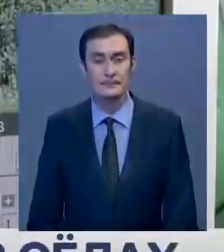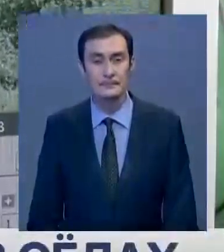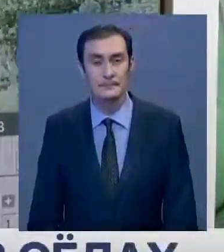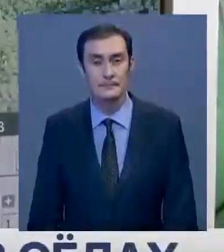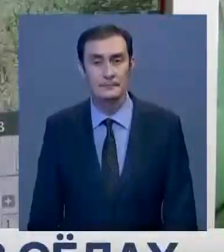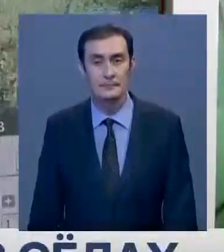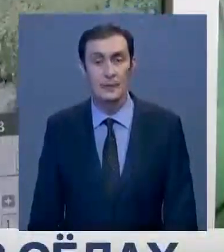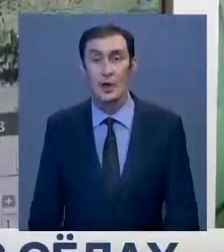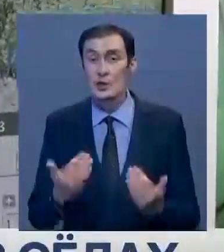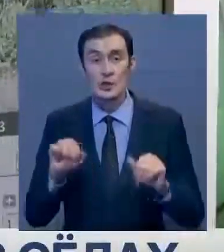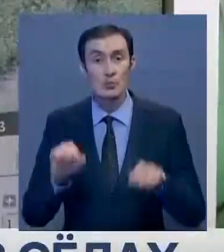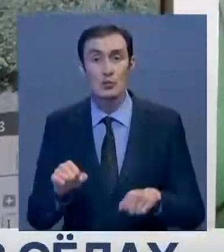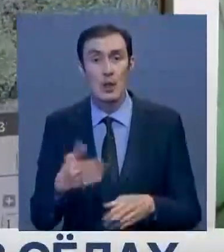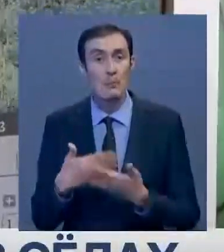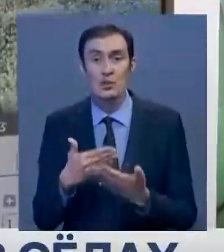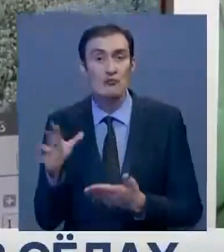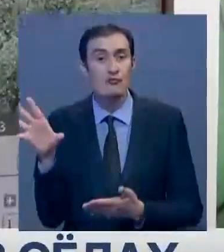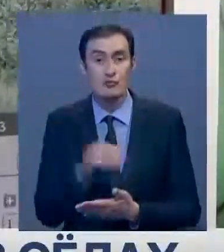Можно почти всю деревню увидеть.